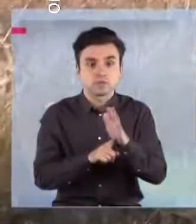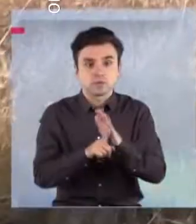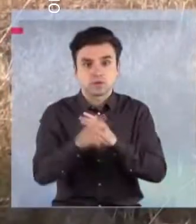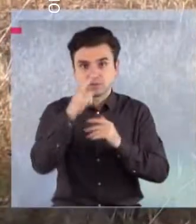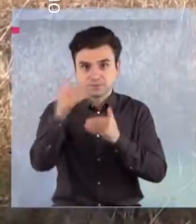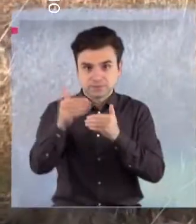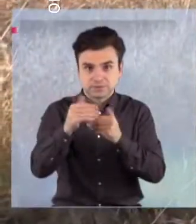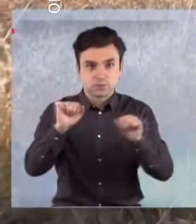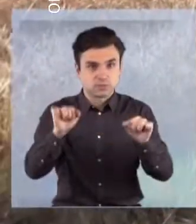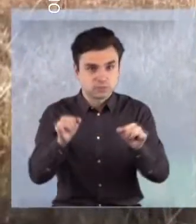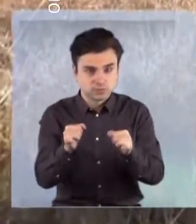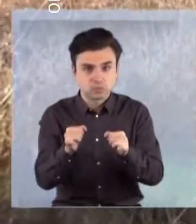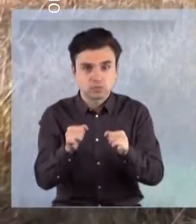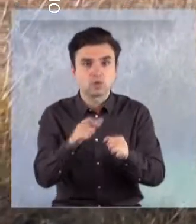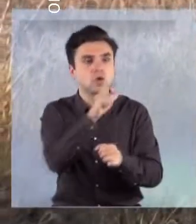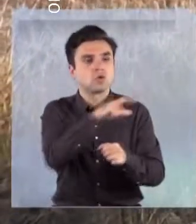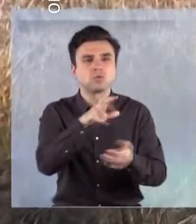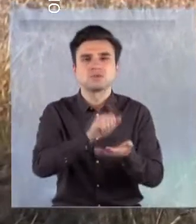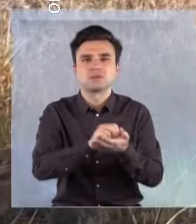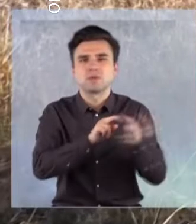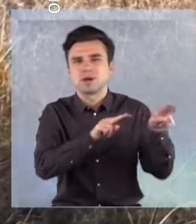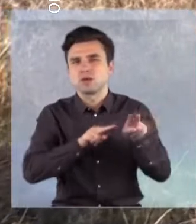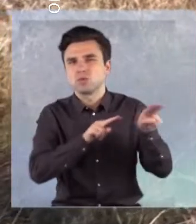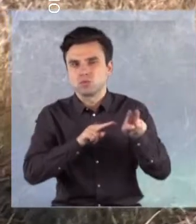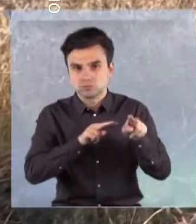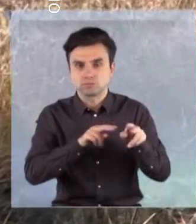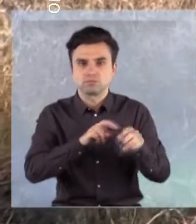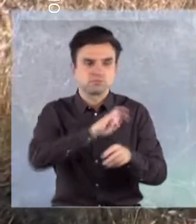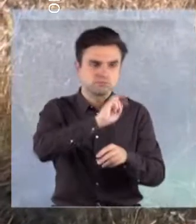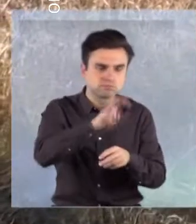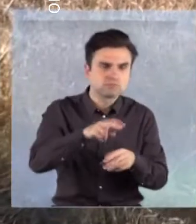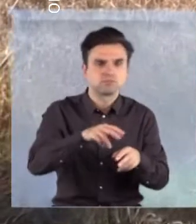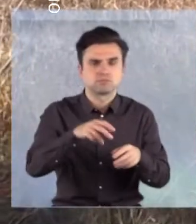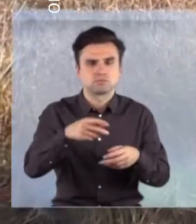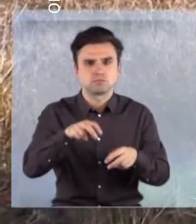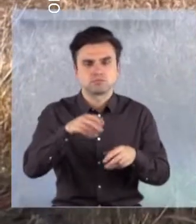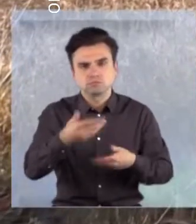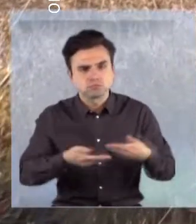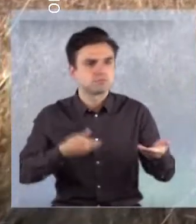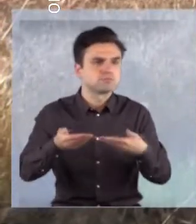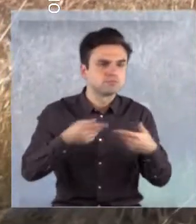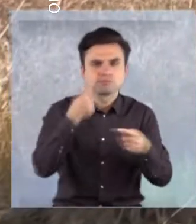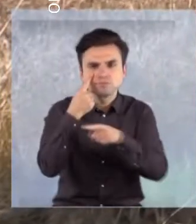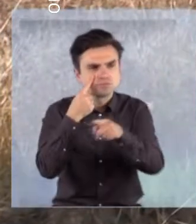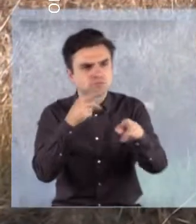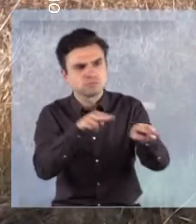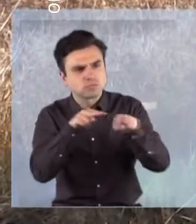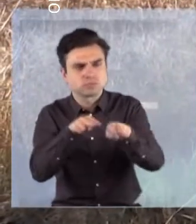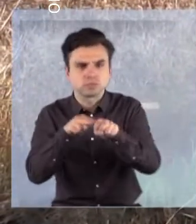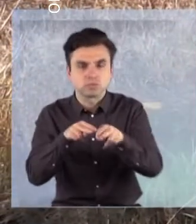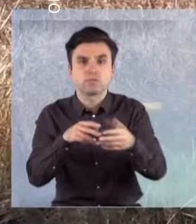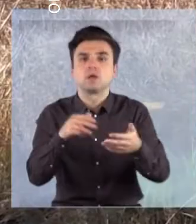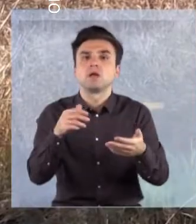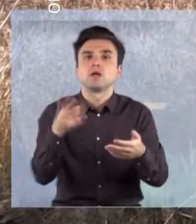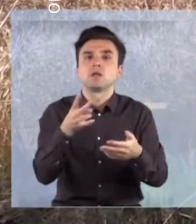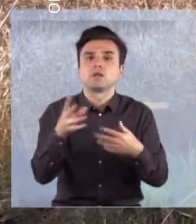Вот, все, он дальше он дело свое знает, как искать, у него уже очень большой опыт. Вот, и он обыскивает, ищет